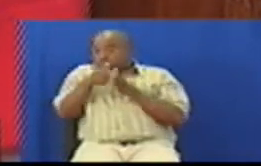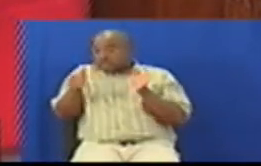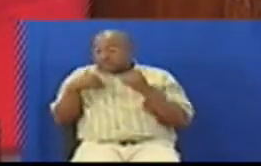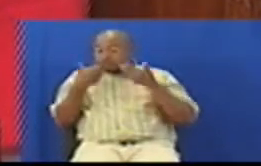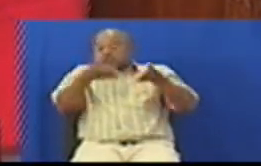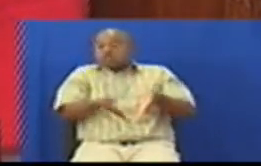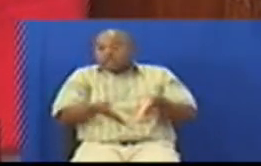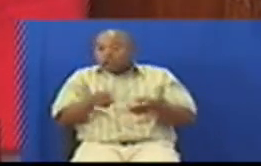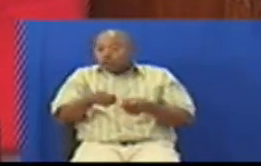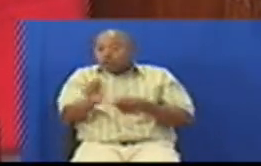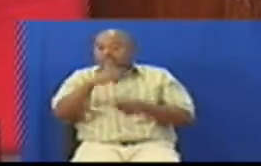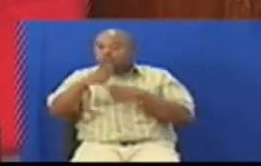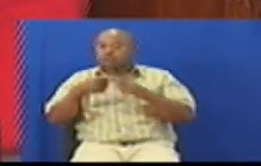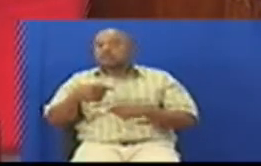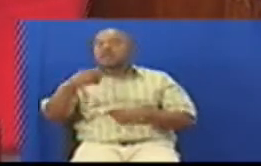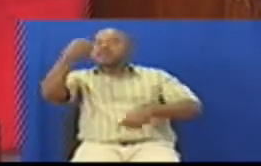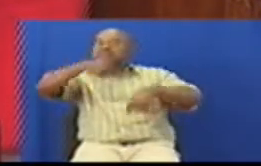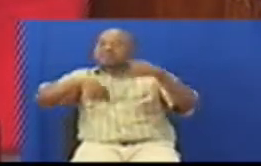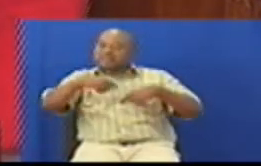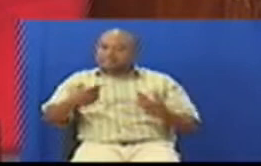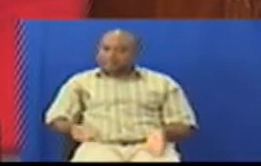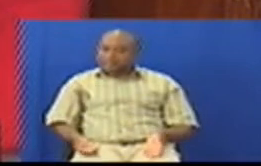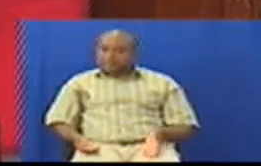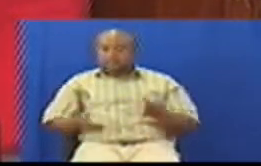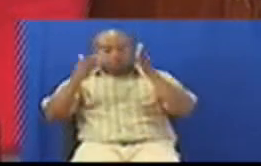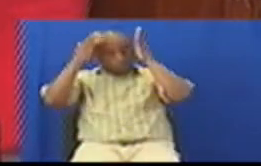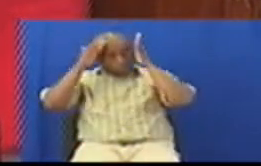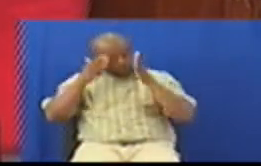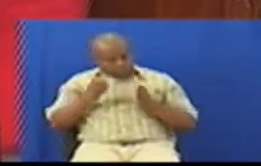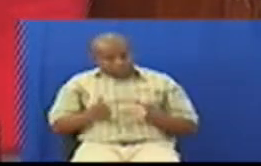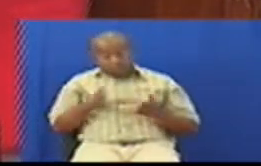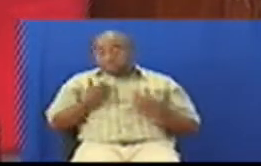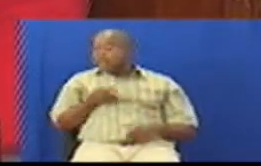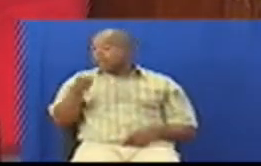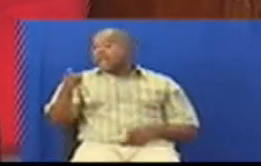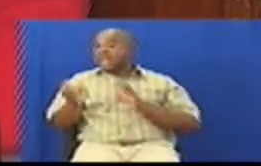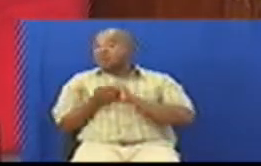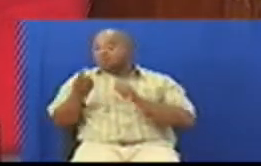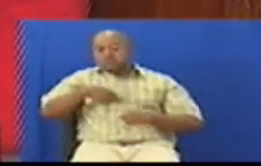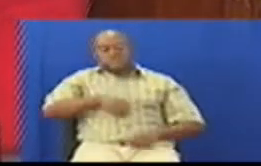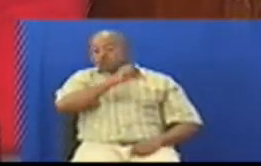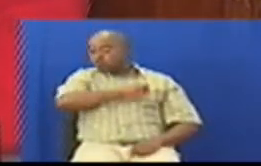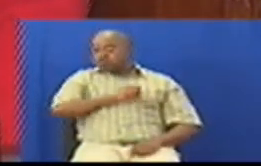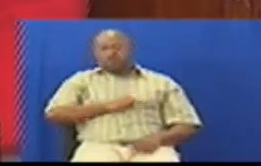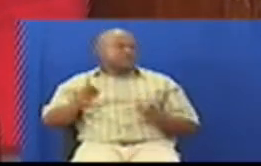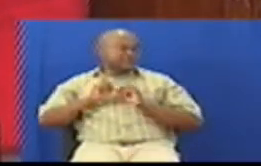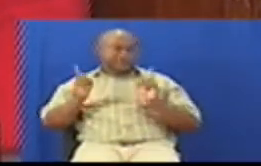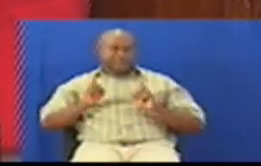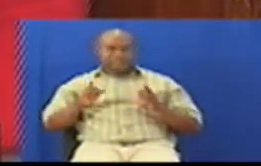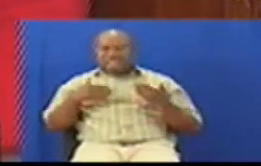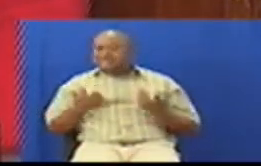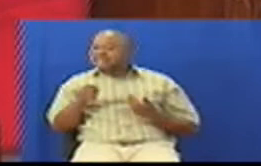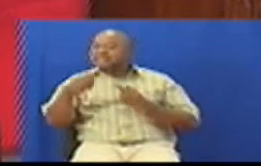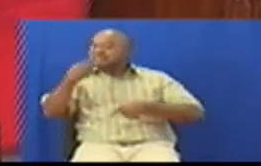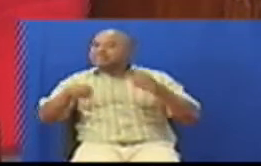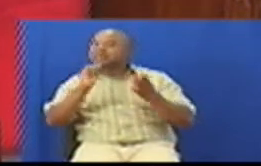kufanya siasa siku inayofuata. Mheshimiwa Spika, tukiendelea kuvumilia haya tunatengeneza siasa wa aina gani?